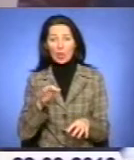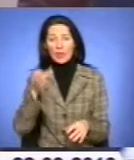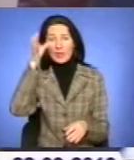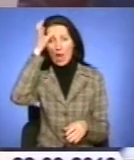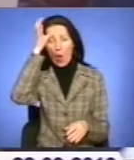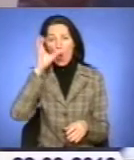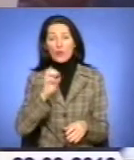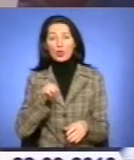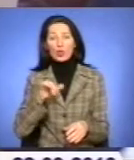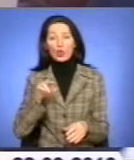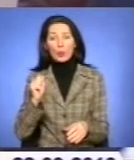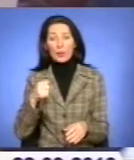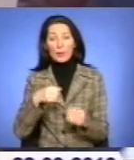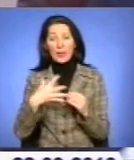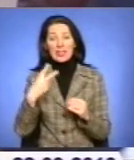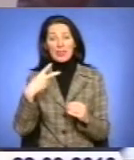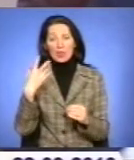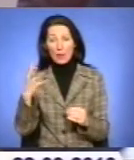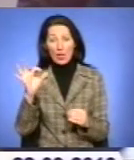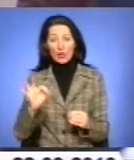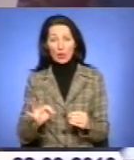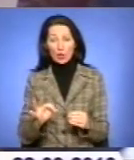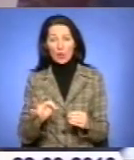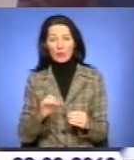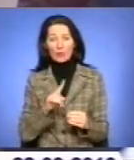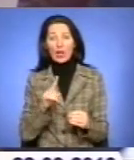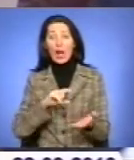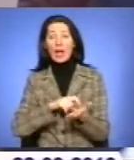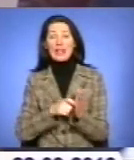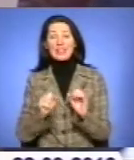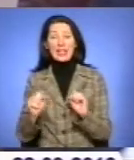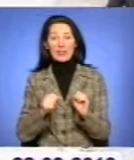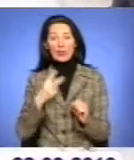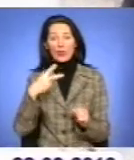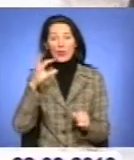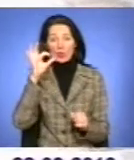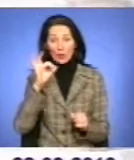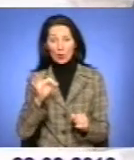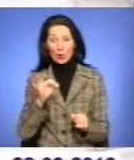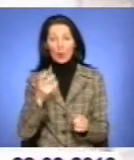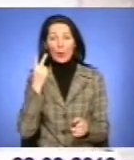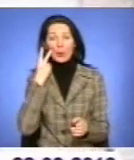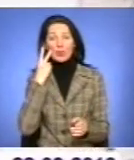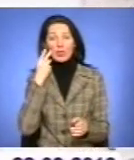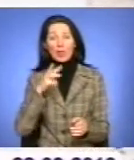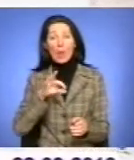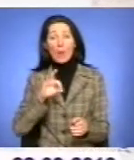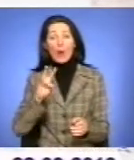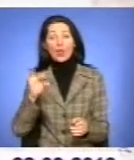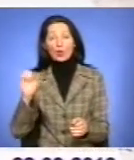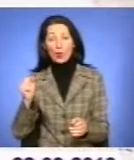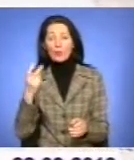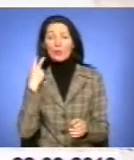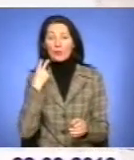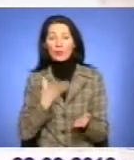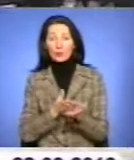від 15 до 25%, за класне керівництво до 20%. Постійний моніторинг заборгованості та виплати